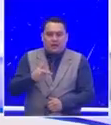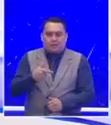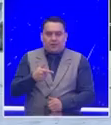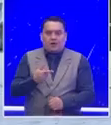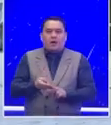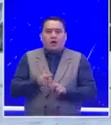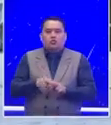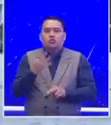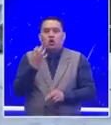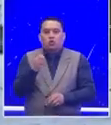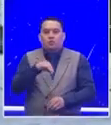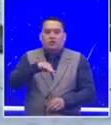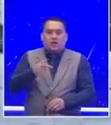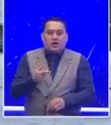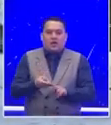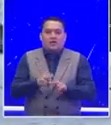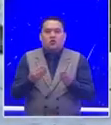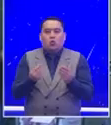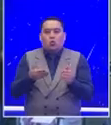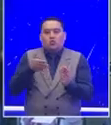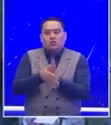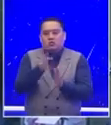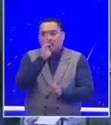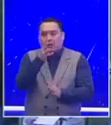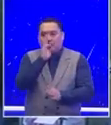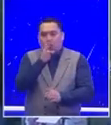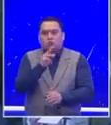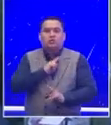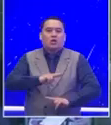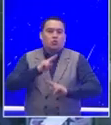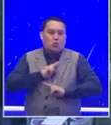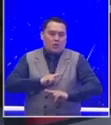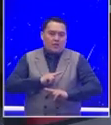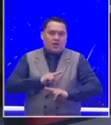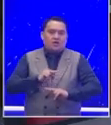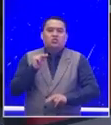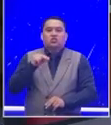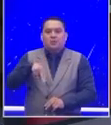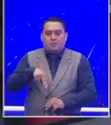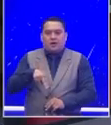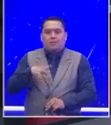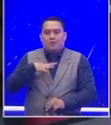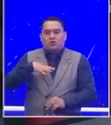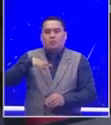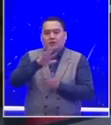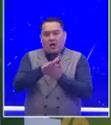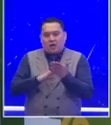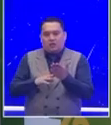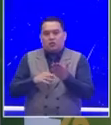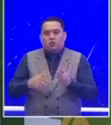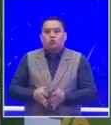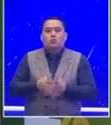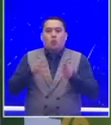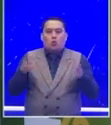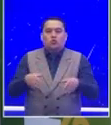При этом около 400 миллионов из этой суммы уходит на заработную плату сотрудникам. Если чрезвычайное положение продлится еще дольше,